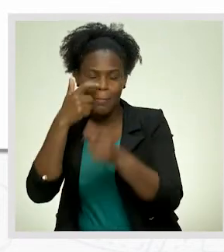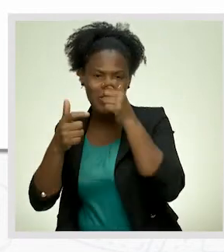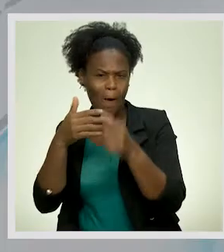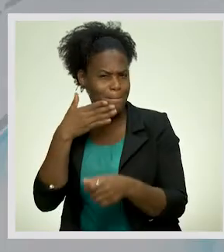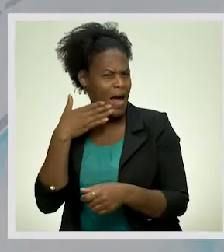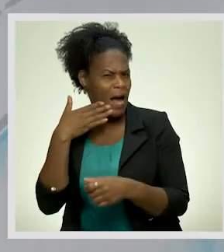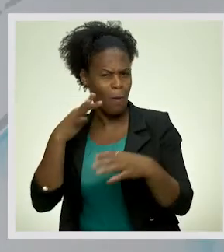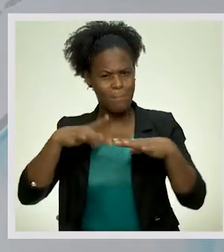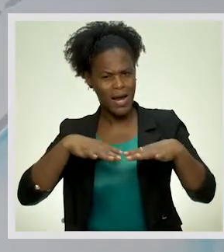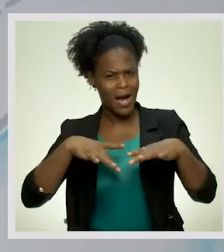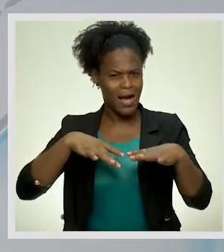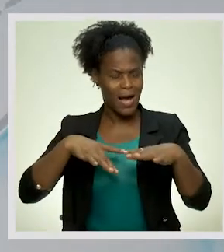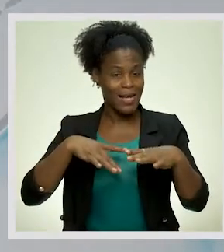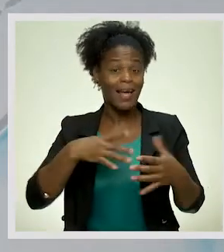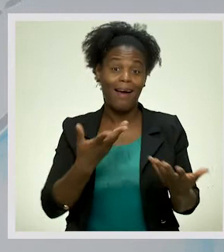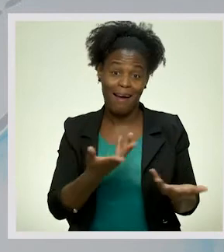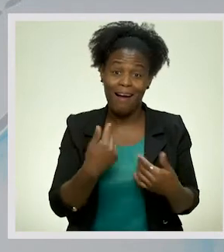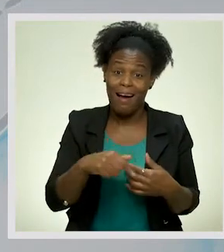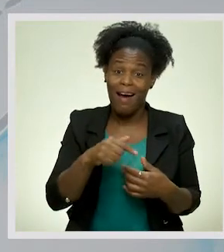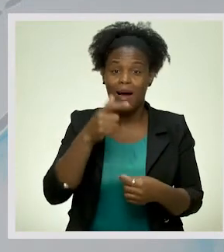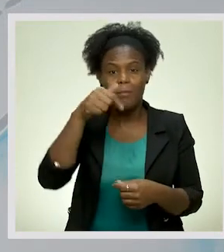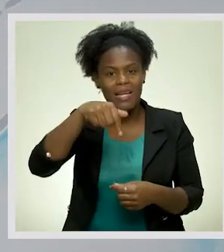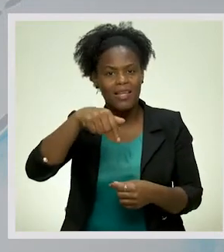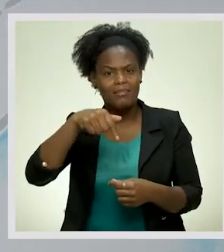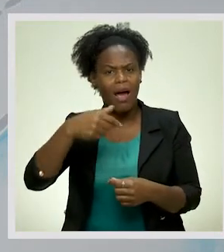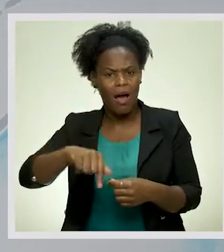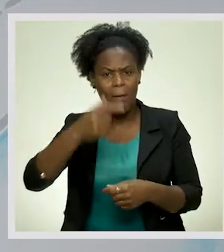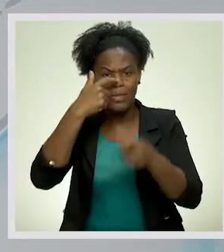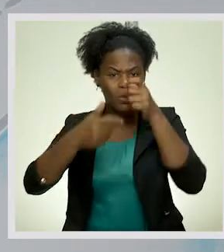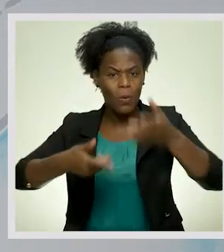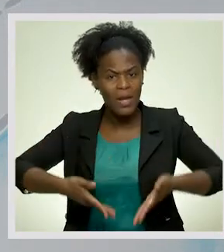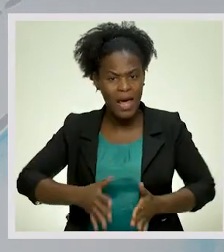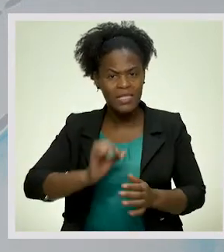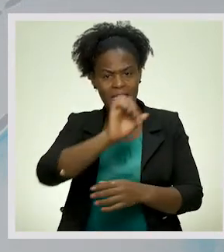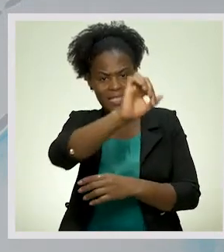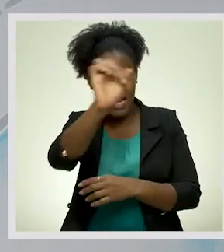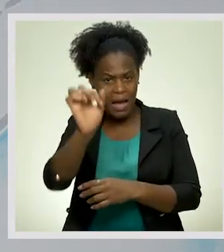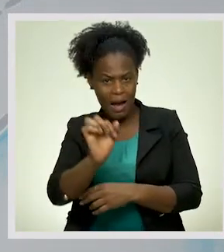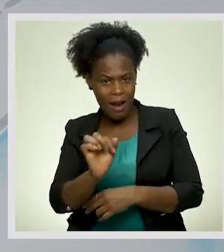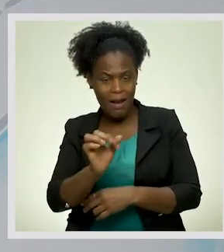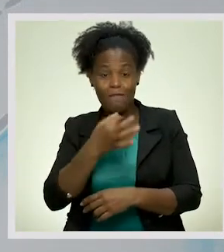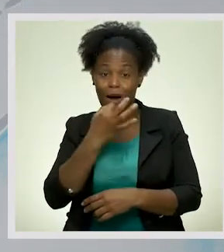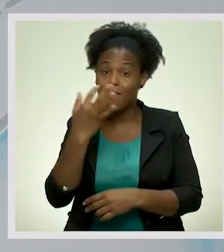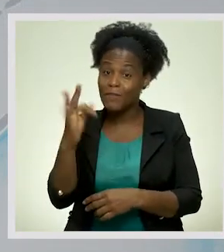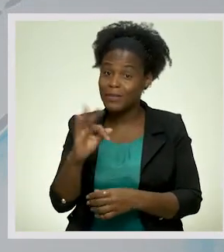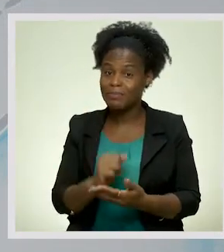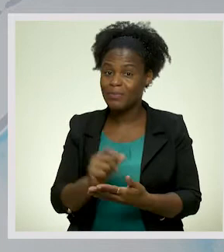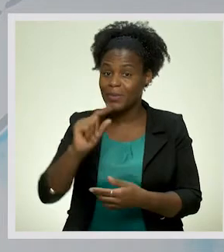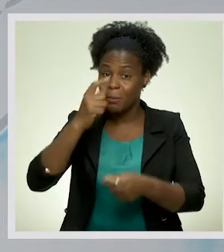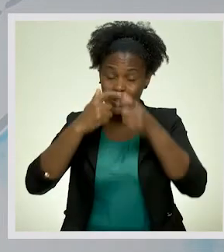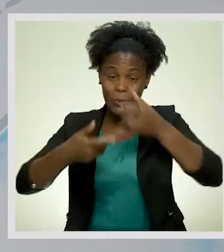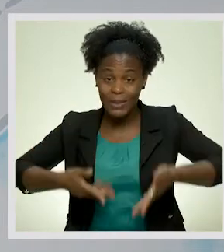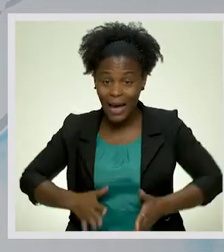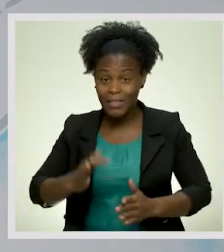Ok? Par exemple, ici, il y a les Sénégalais. Ils parlent français aussi. Il y a les Français qui viennent ici, ils